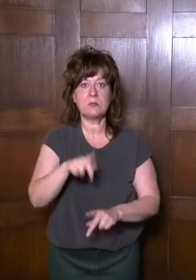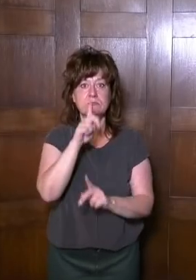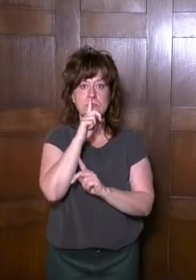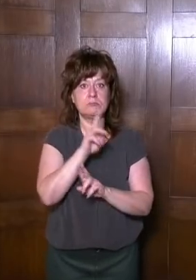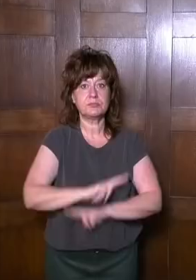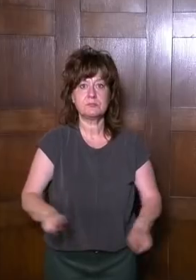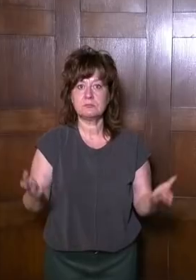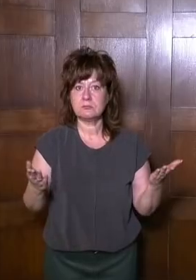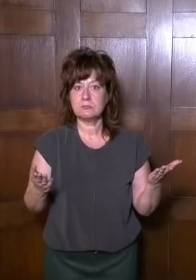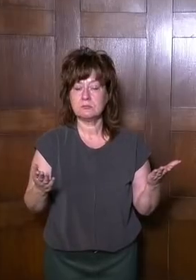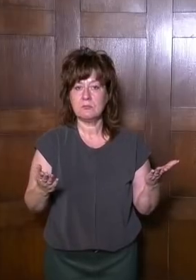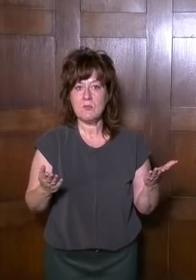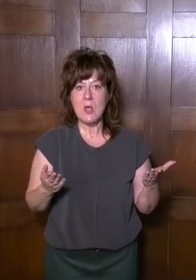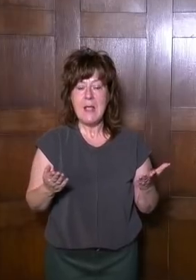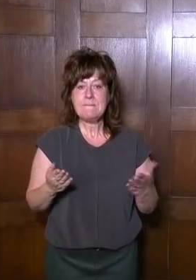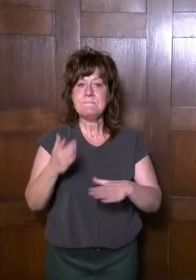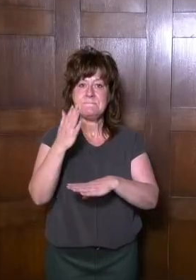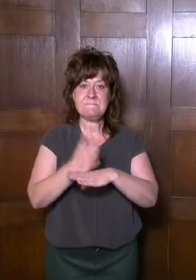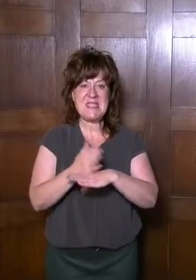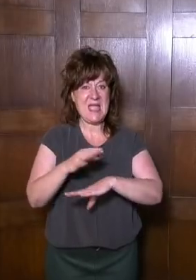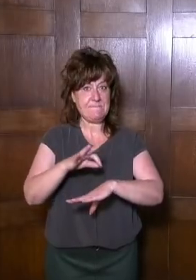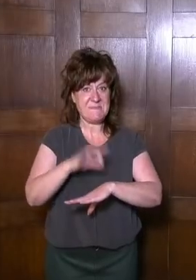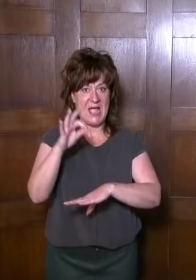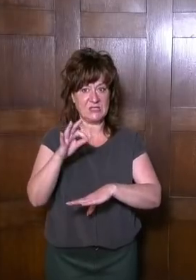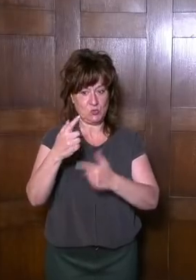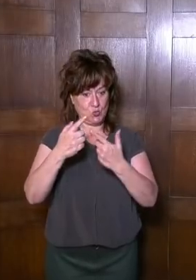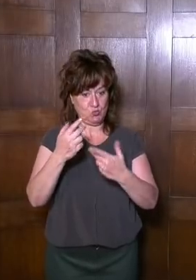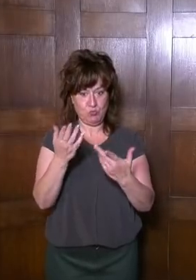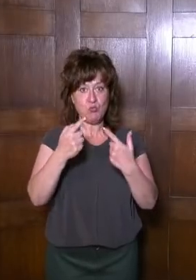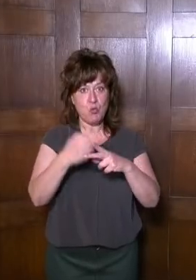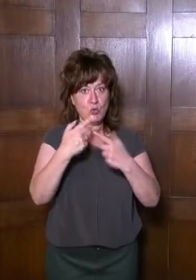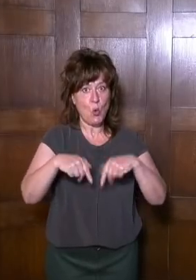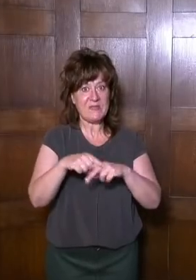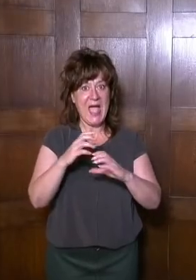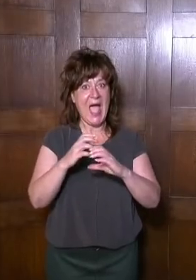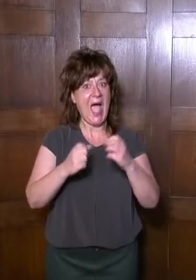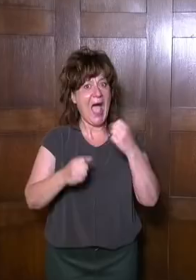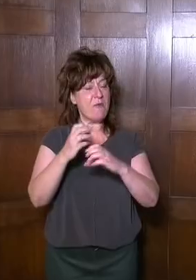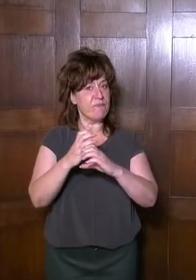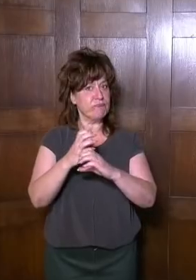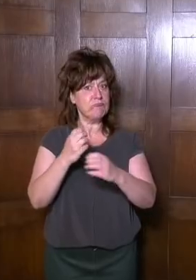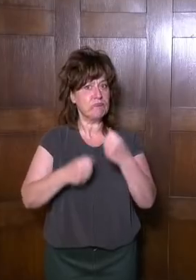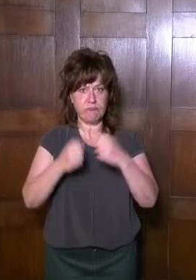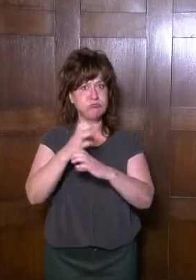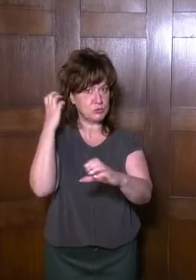gewesen. Und das war ab Mitte März. Und unsere Fahrzeuge, die wir im Reiseverkehr bewegen, die haben